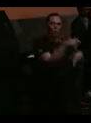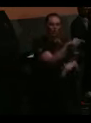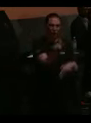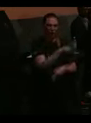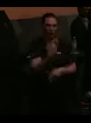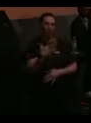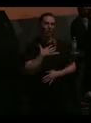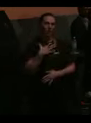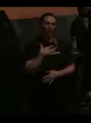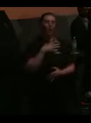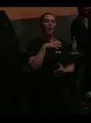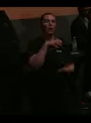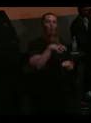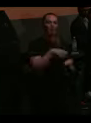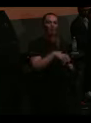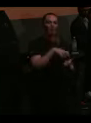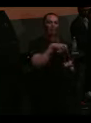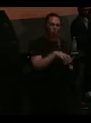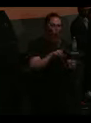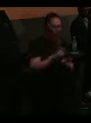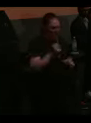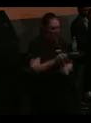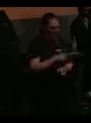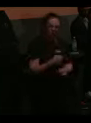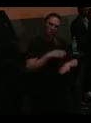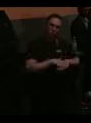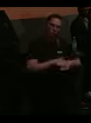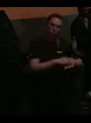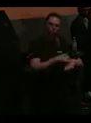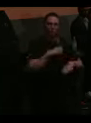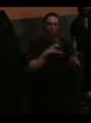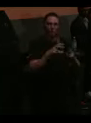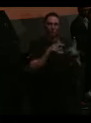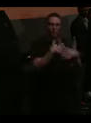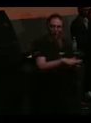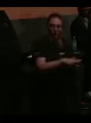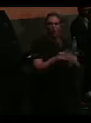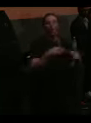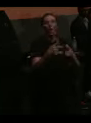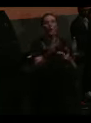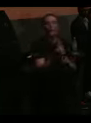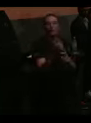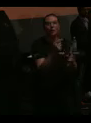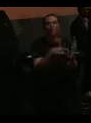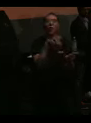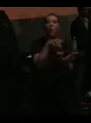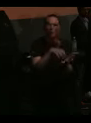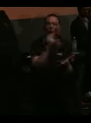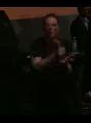oss trafostasjon her, som sikrer oss beredskap i forhold til strømnettet, varige inntekter og lokale arbeidsplasser.